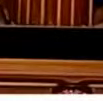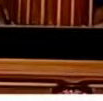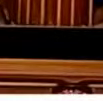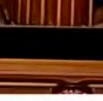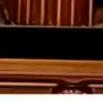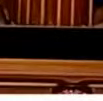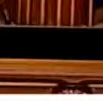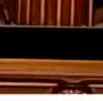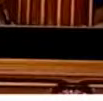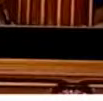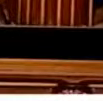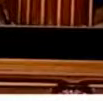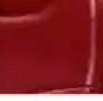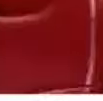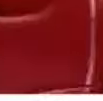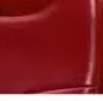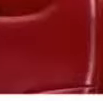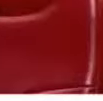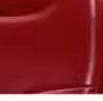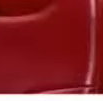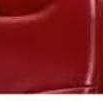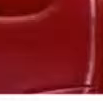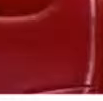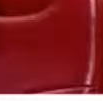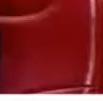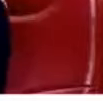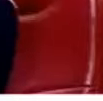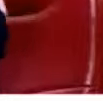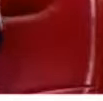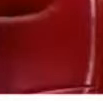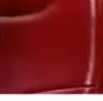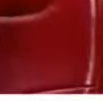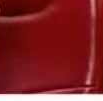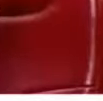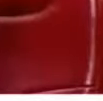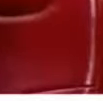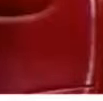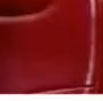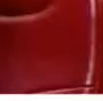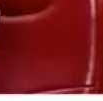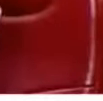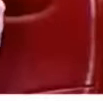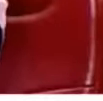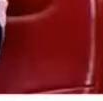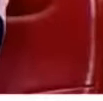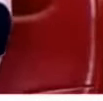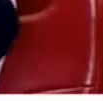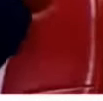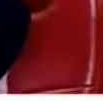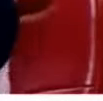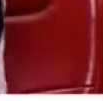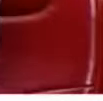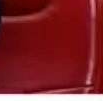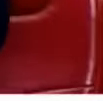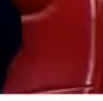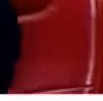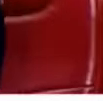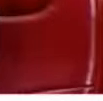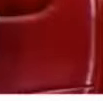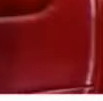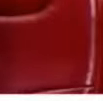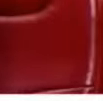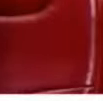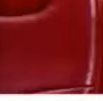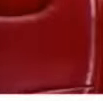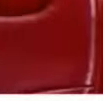suluhu ya tatizo ya haya majuma mawili kana kwamba tumepata uhuru juzi, na tukubaliane kama